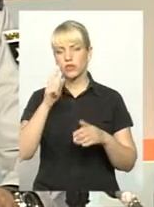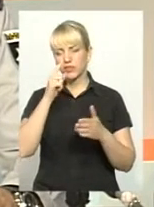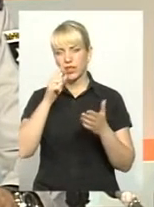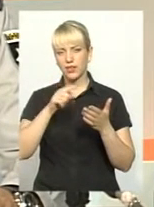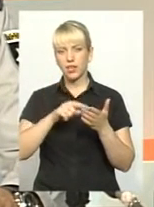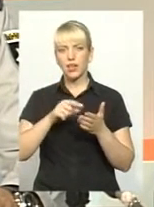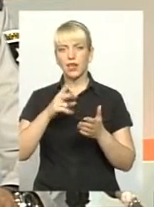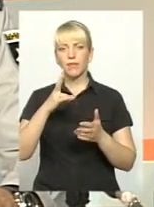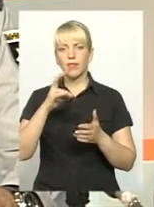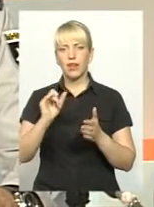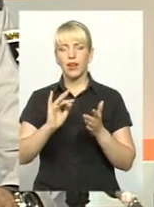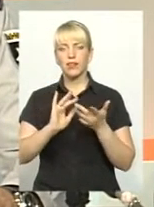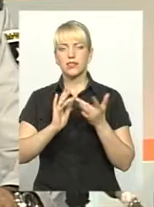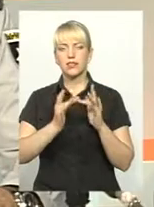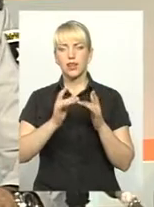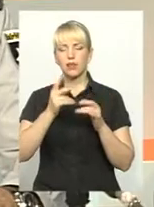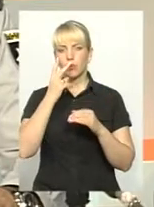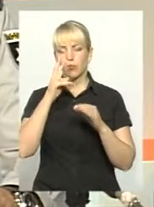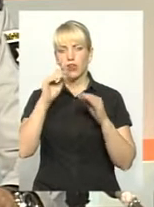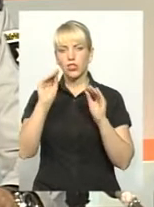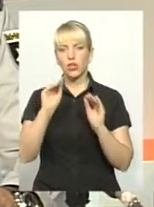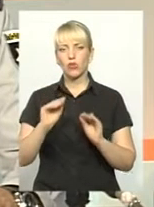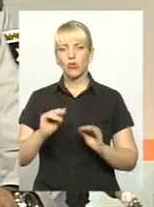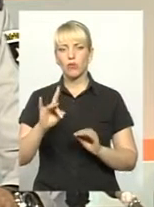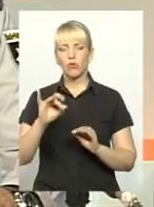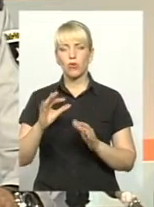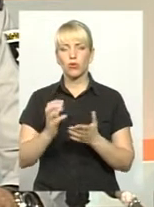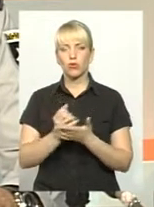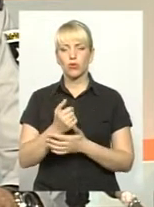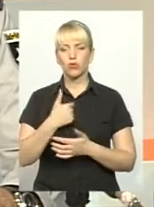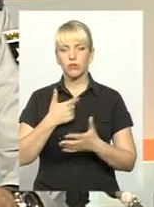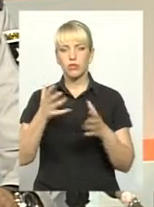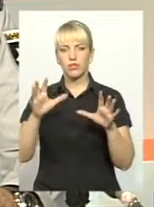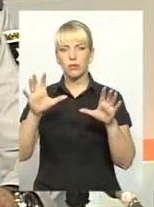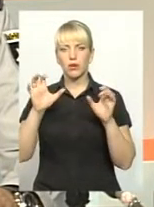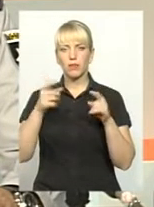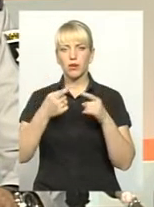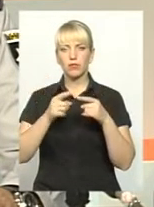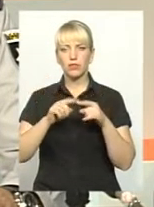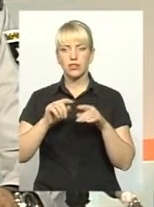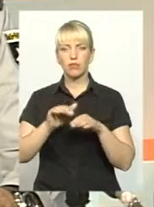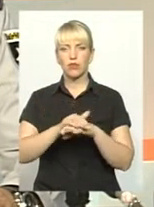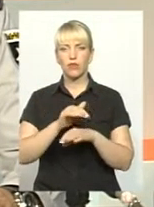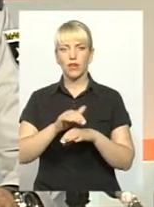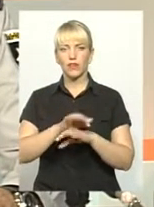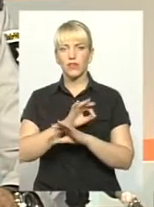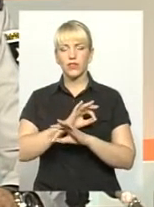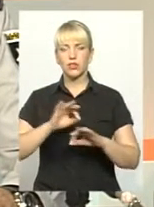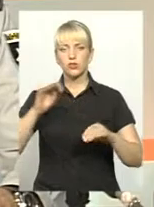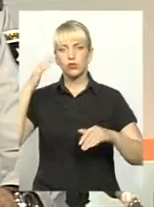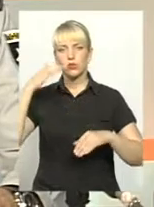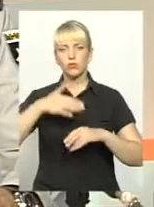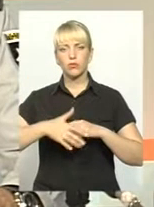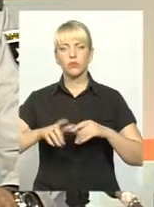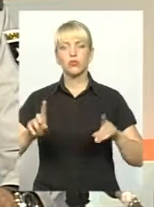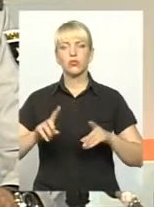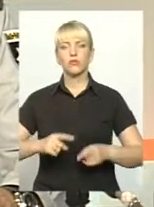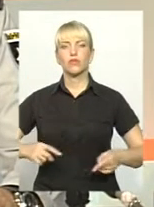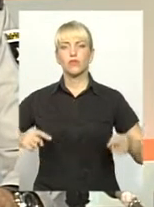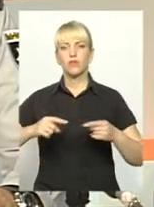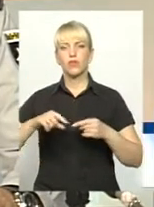побачити декларації про наші доходи. Тому ми сприймаємо це дуже похвально і чітко розуміємо, що дійсно, відповідно до закону